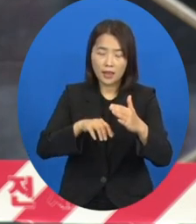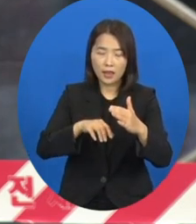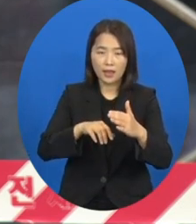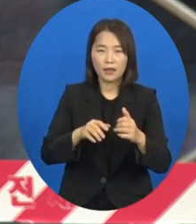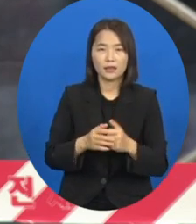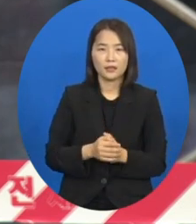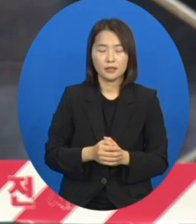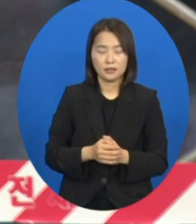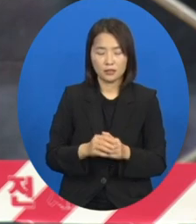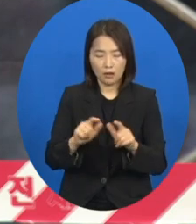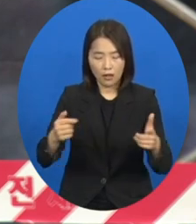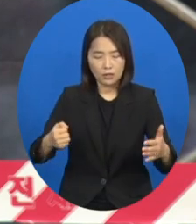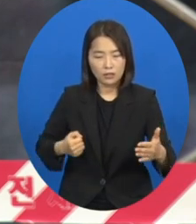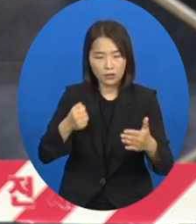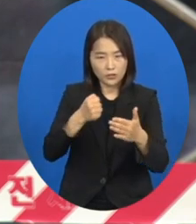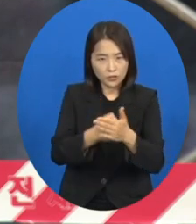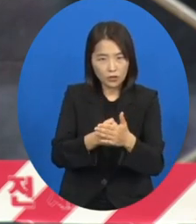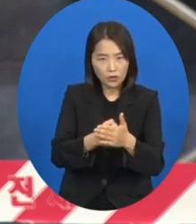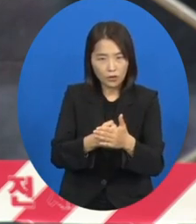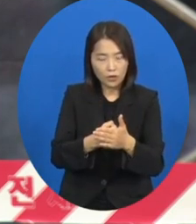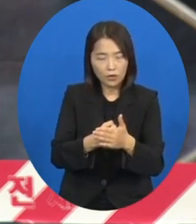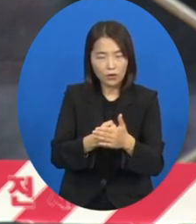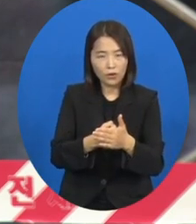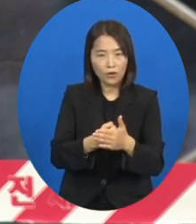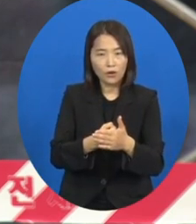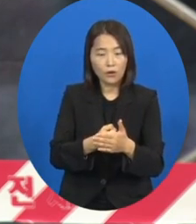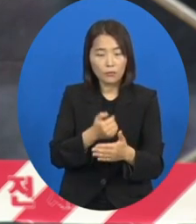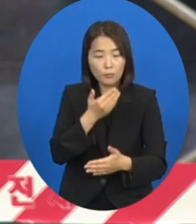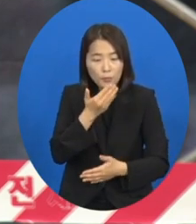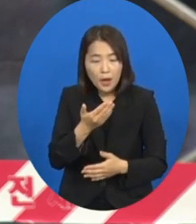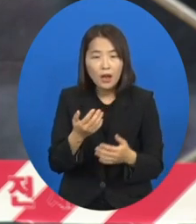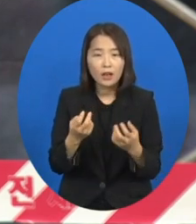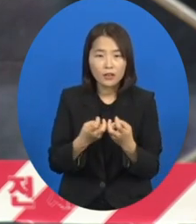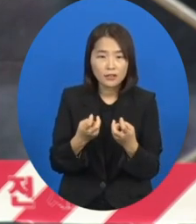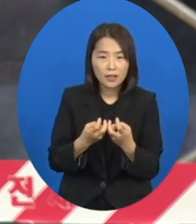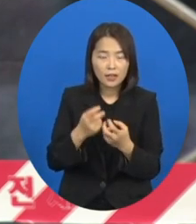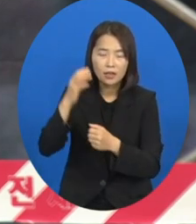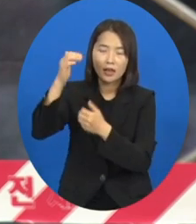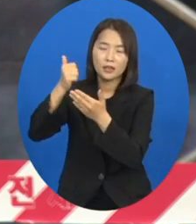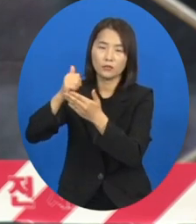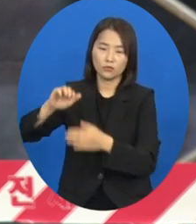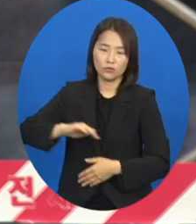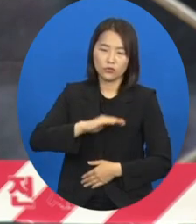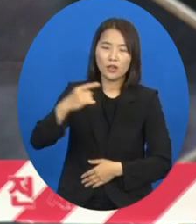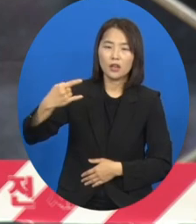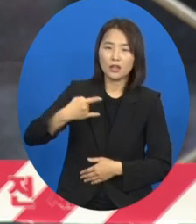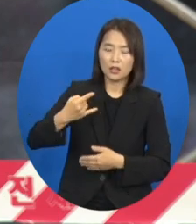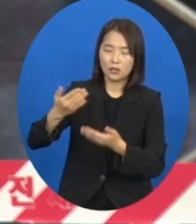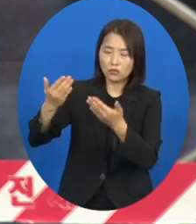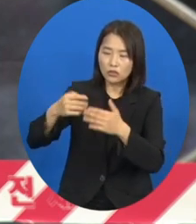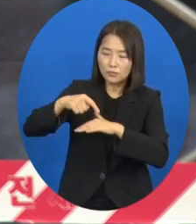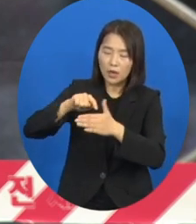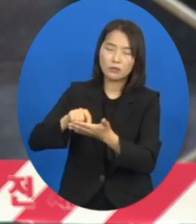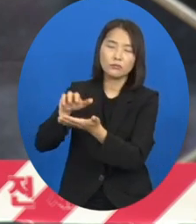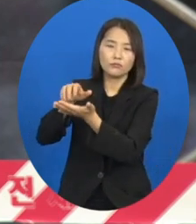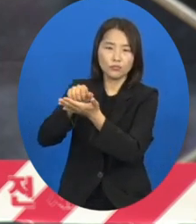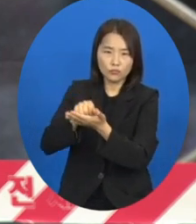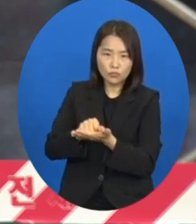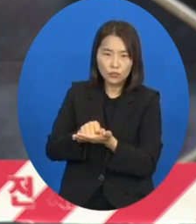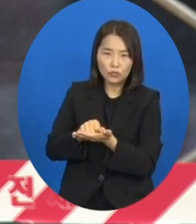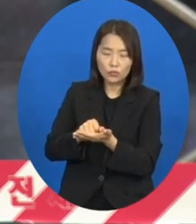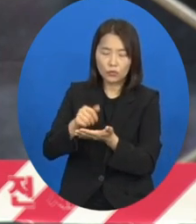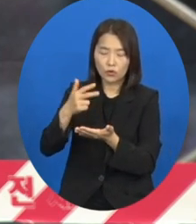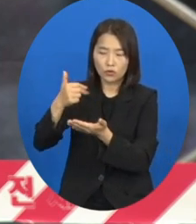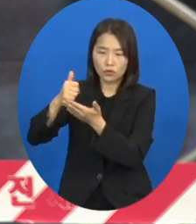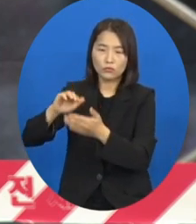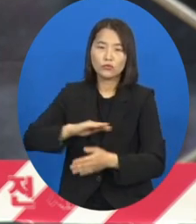것, 이것이 어떻게 가능했나요? 하나님이 우리에게 주신 마음을 품고 주님이 우리를